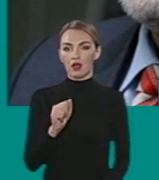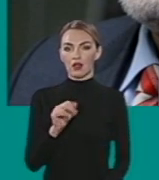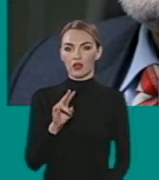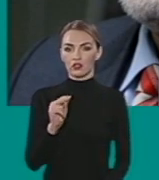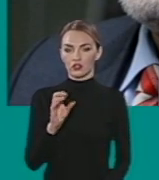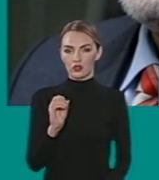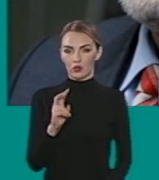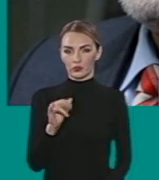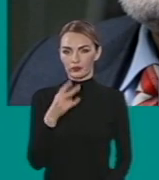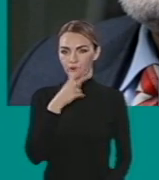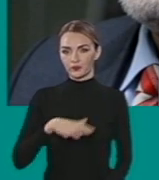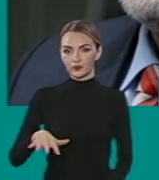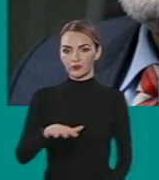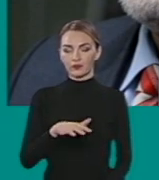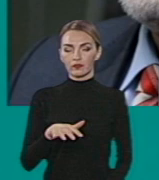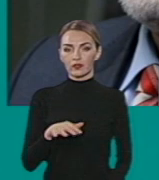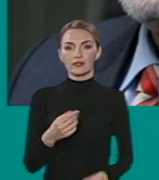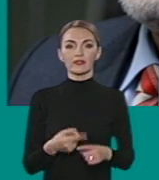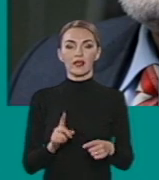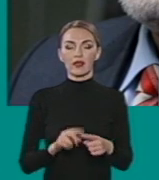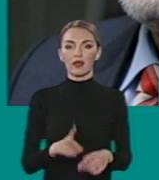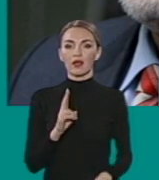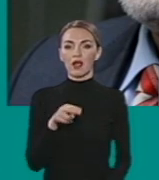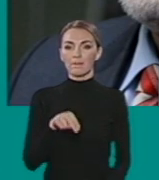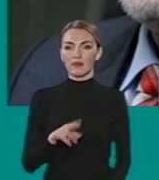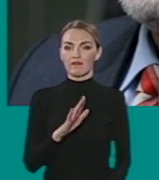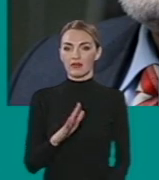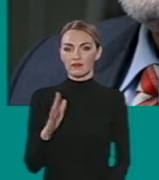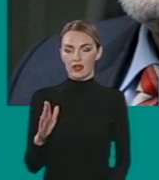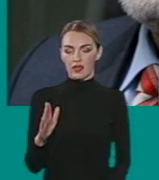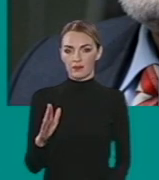Ми подивилися цей КПВВ і